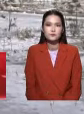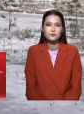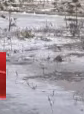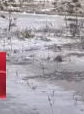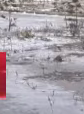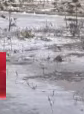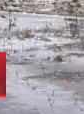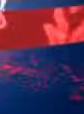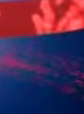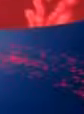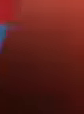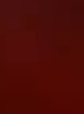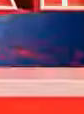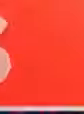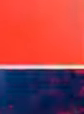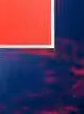Павлодар.